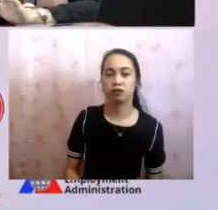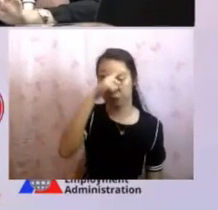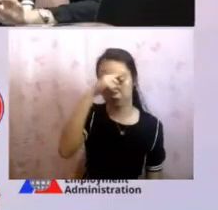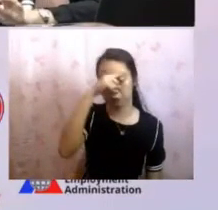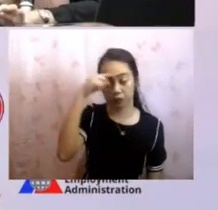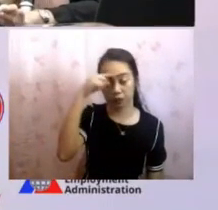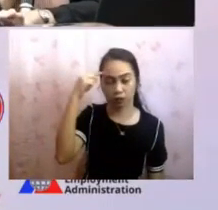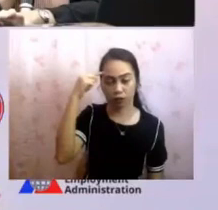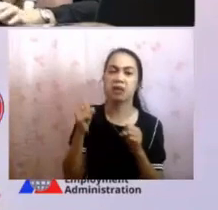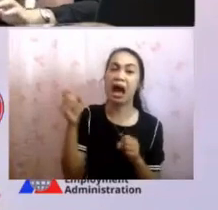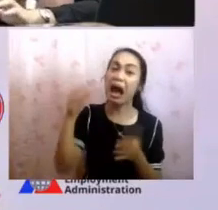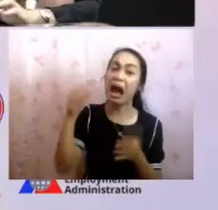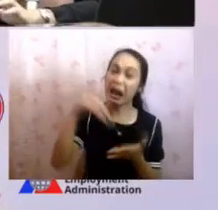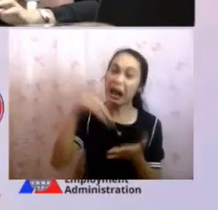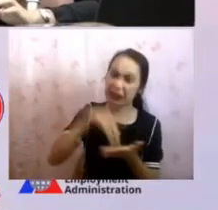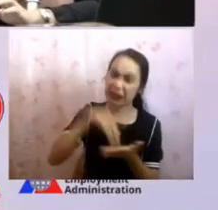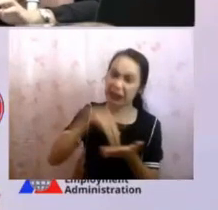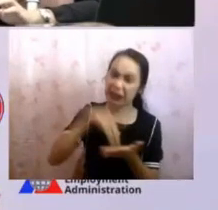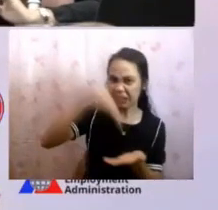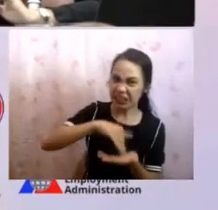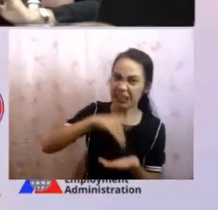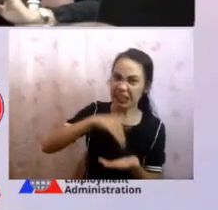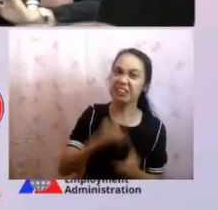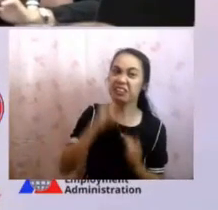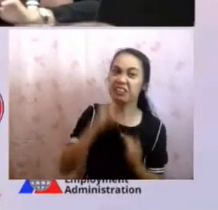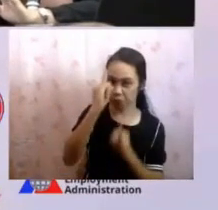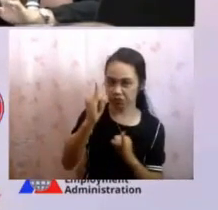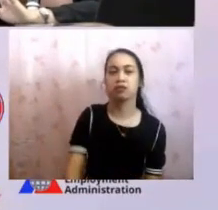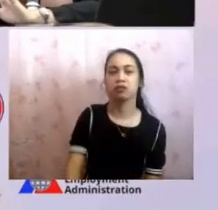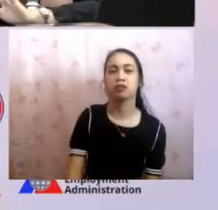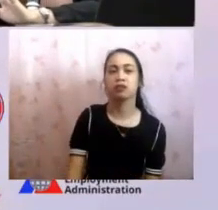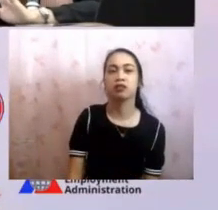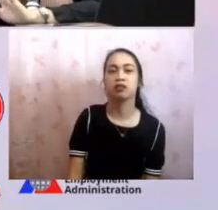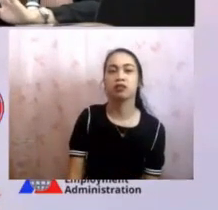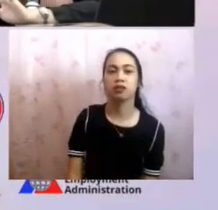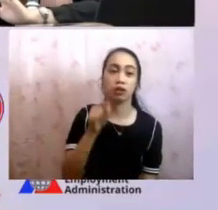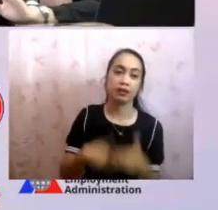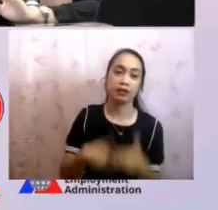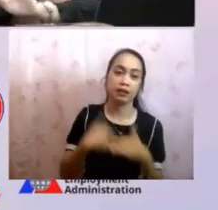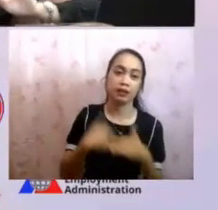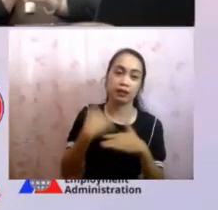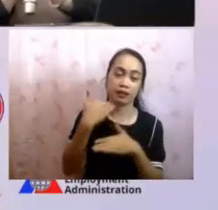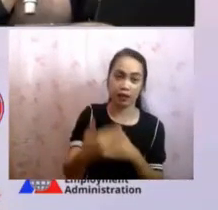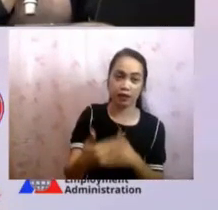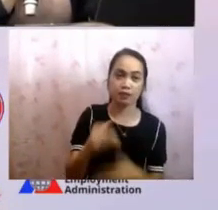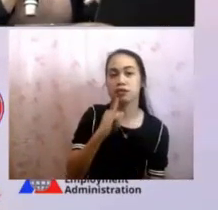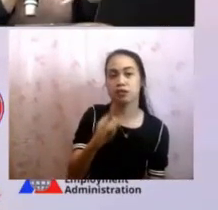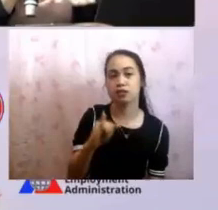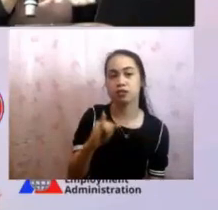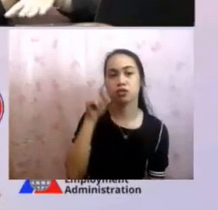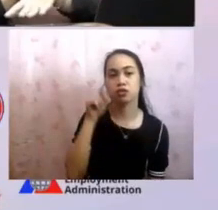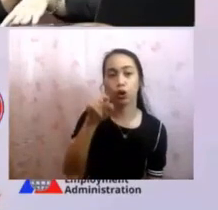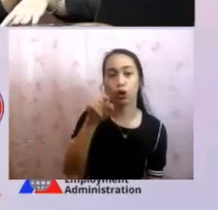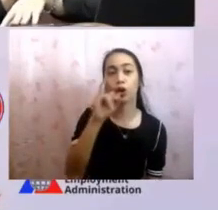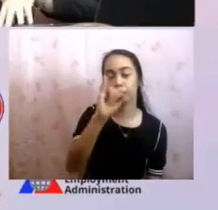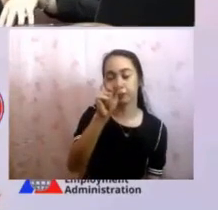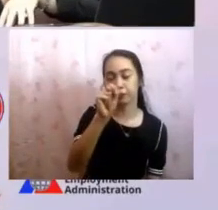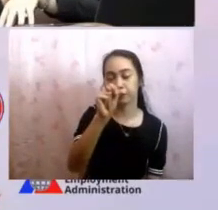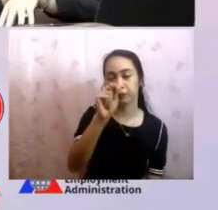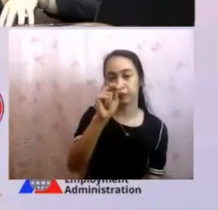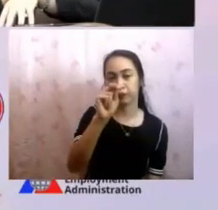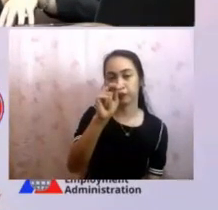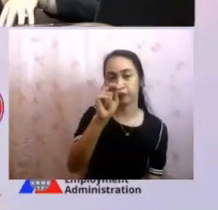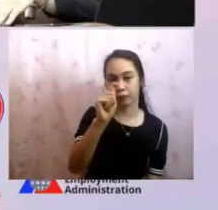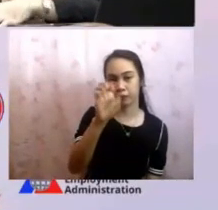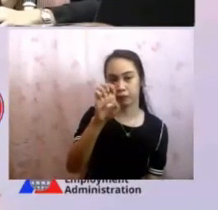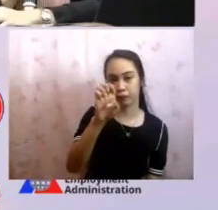dili na siya need. Your interest. So dili na actually ni siya. Or, yeah, as you can